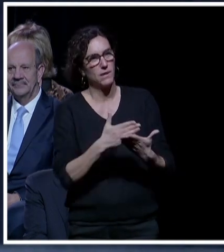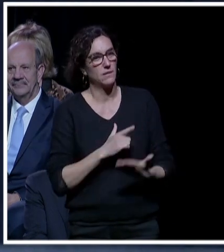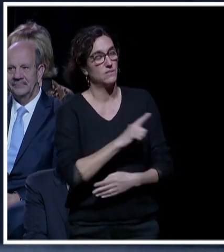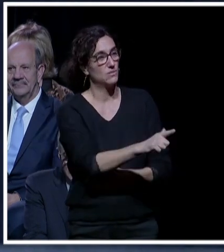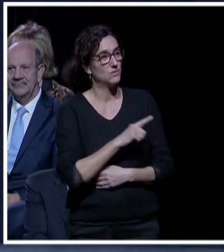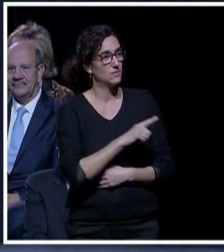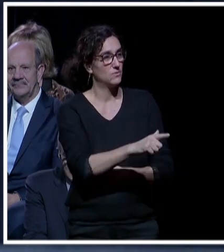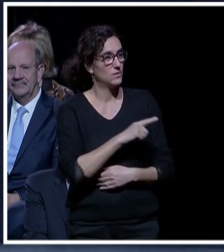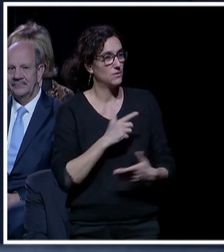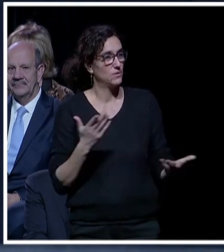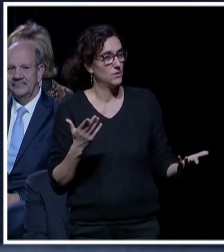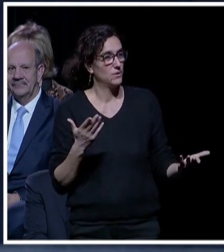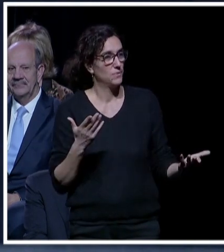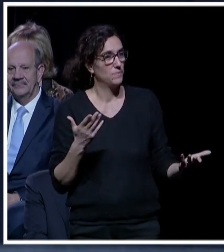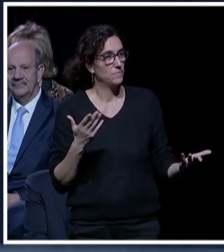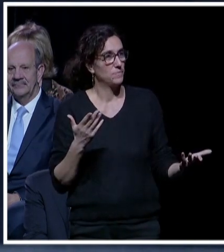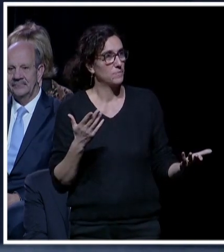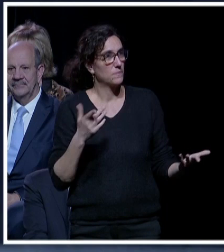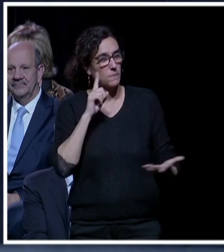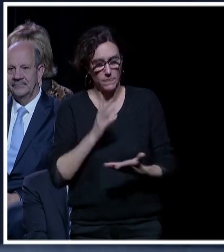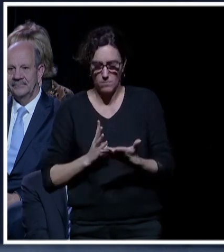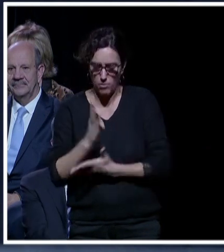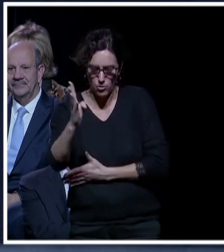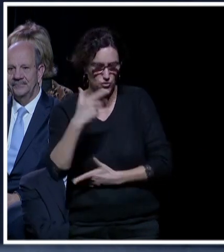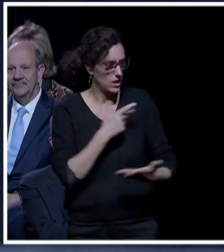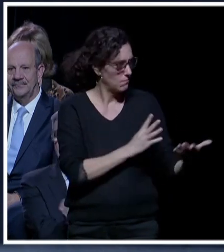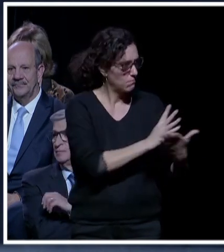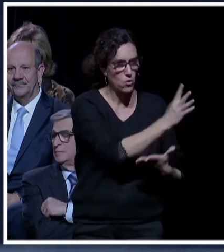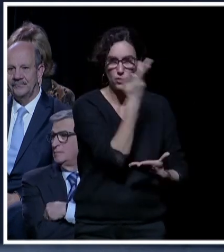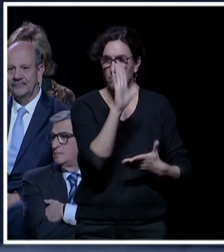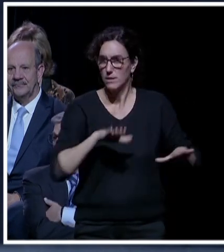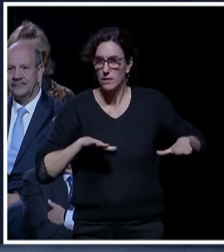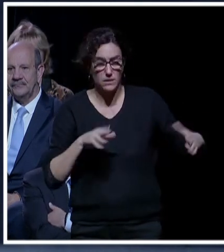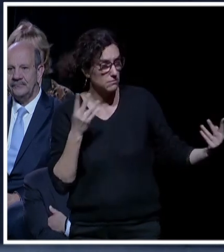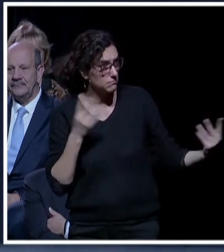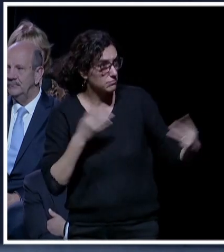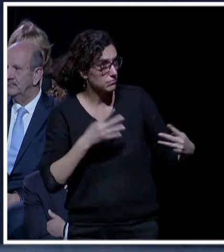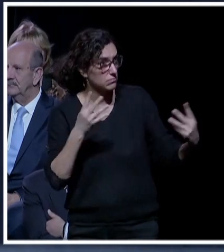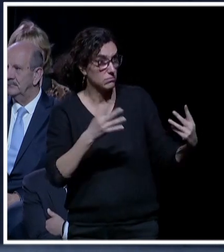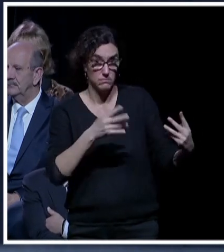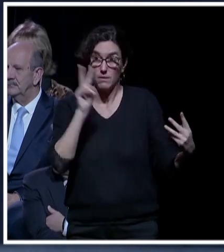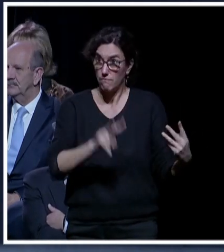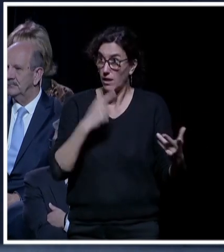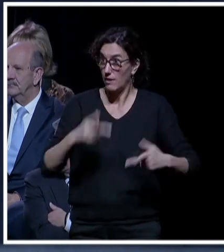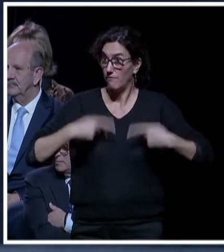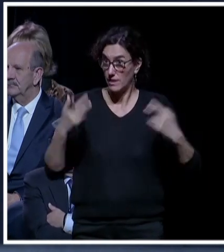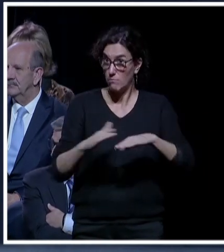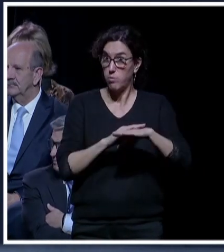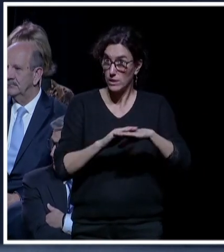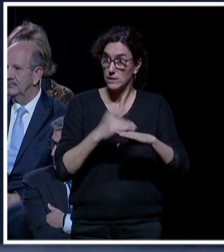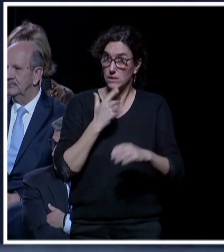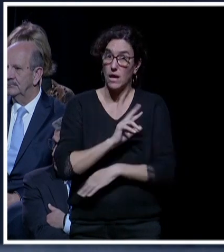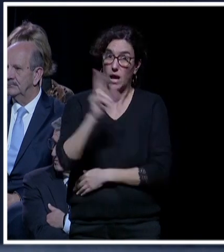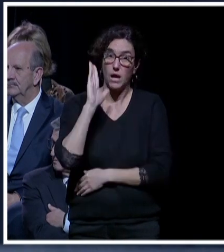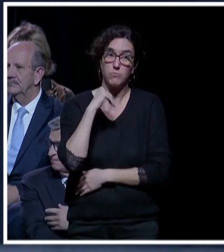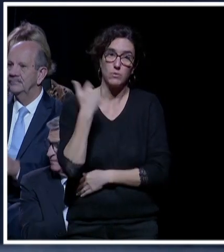d'être dans nos différents projets, toujours en phase. C'est une grande chance. Je crois que c'est assez rare dans la vie politique pour que ce soit souligné.